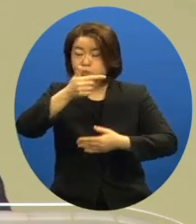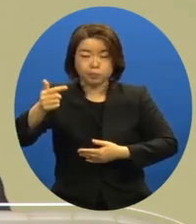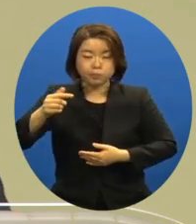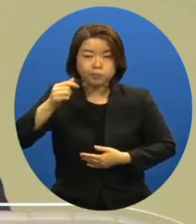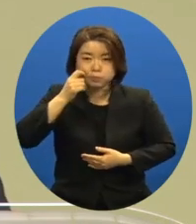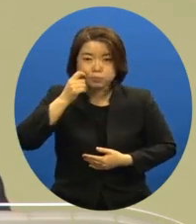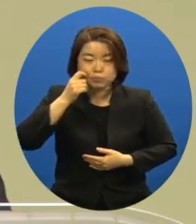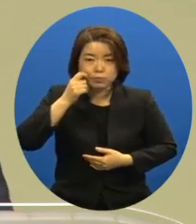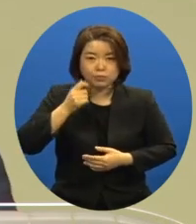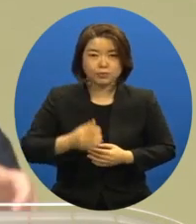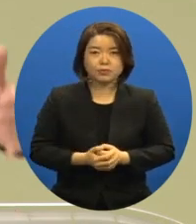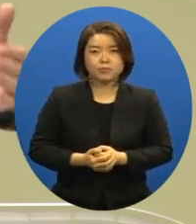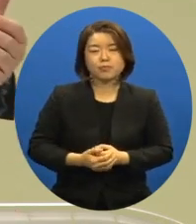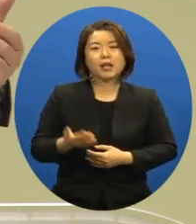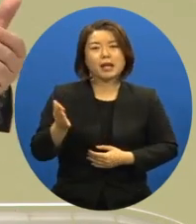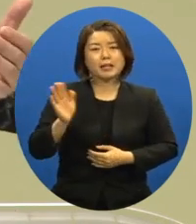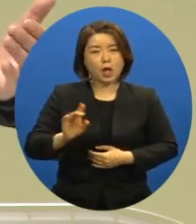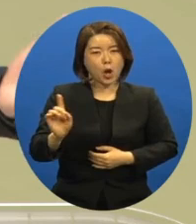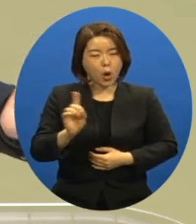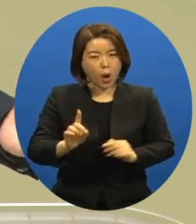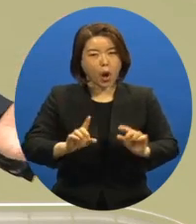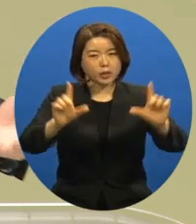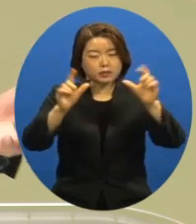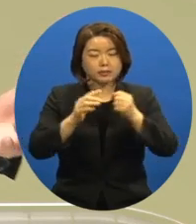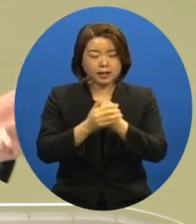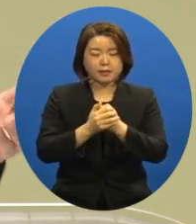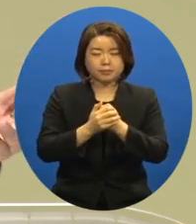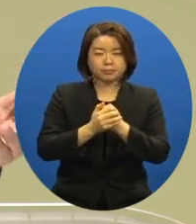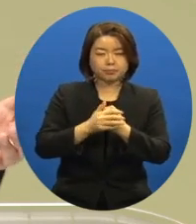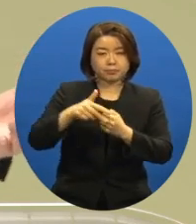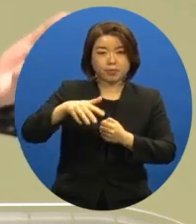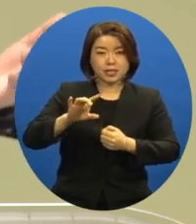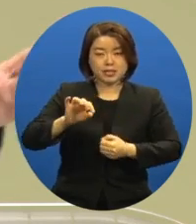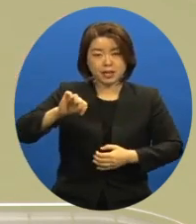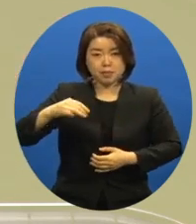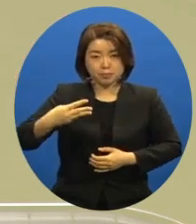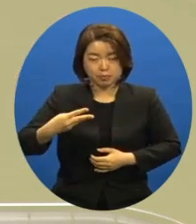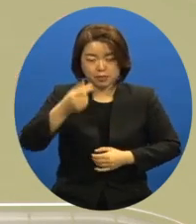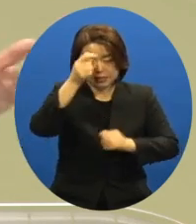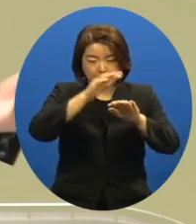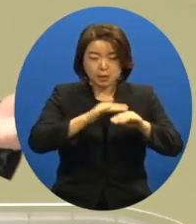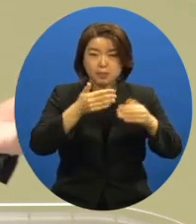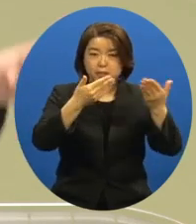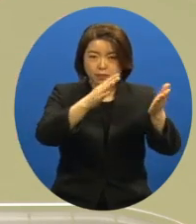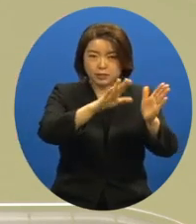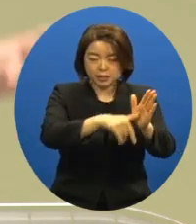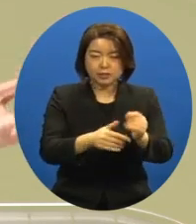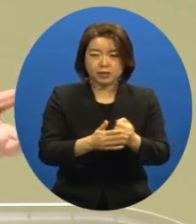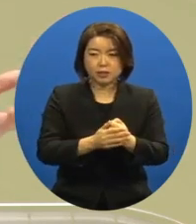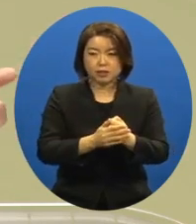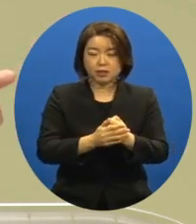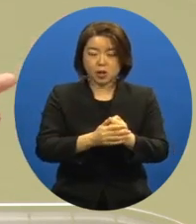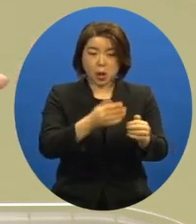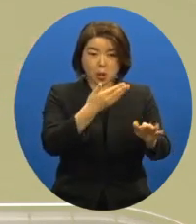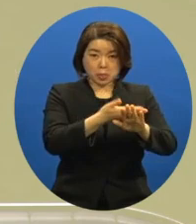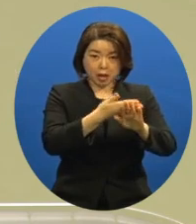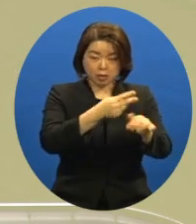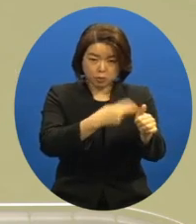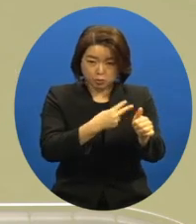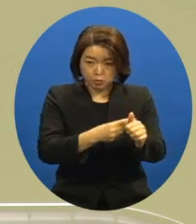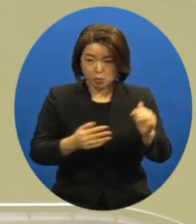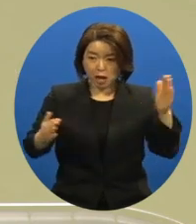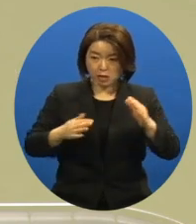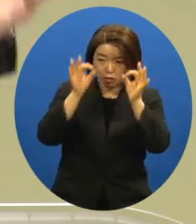분이었는데 어느 날 채플 예배를 드리는데 교수님들하고 학생들이 깜짝 놀라도록